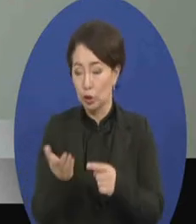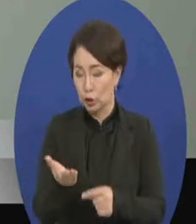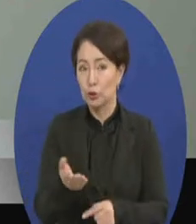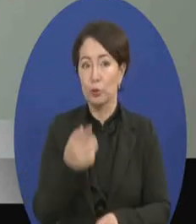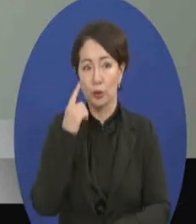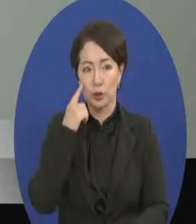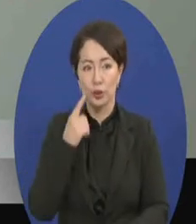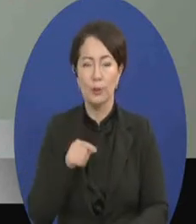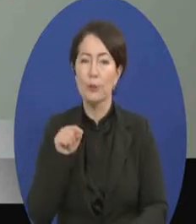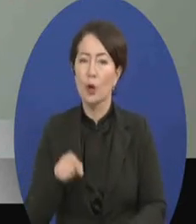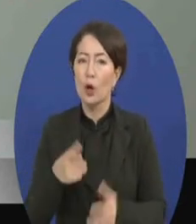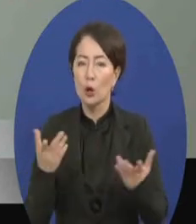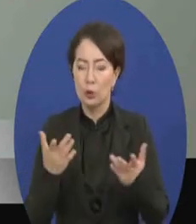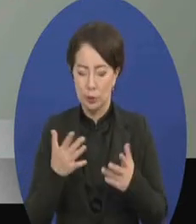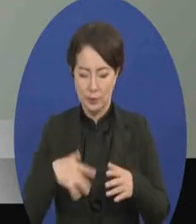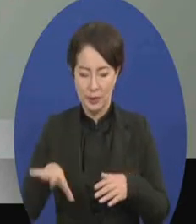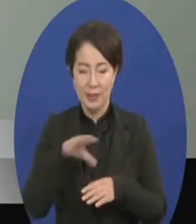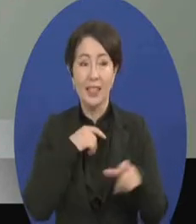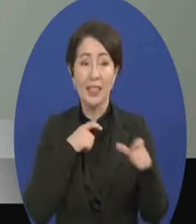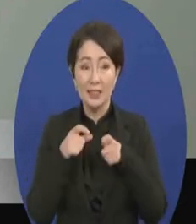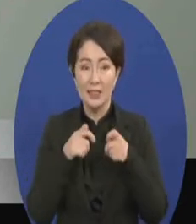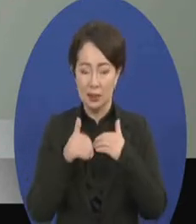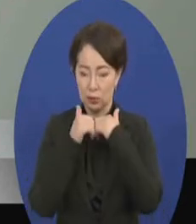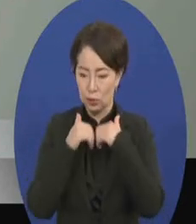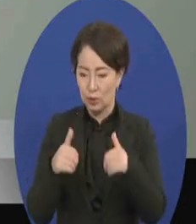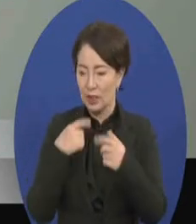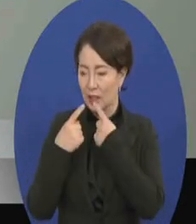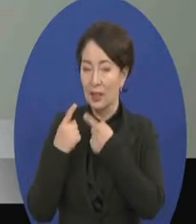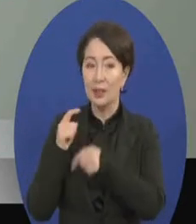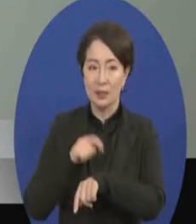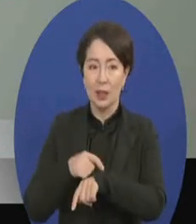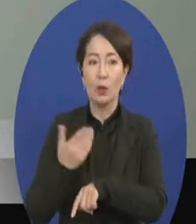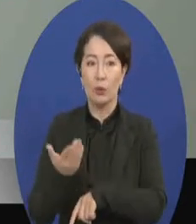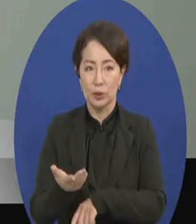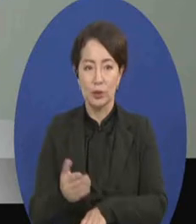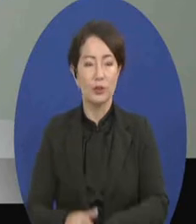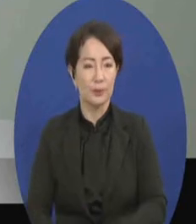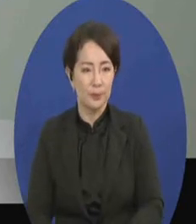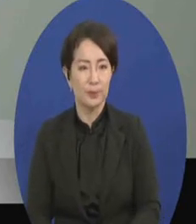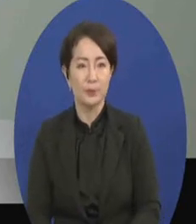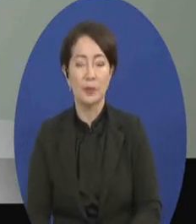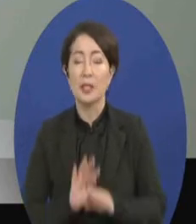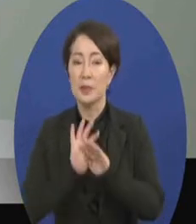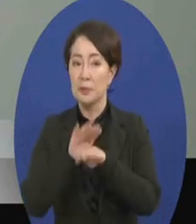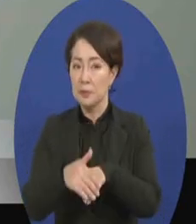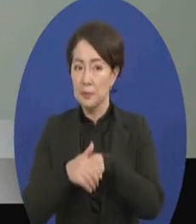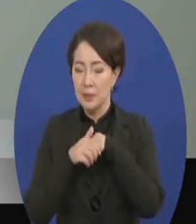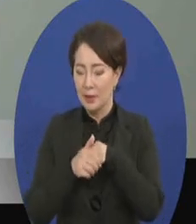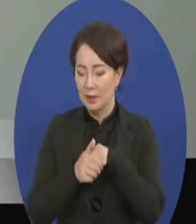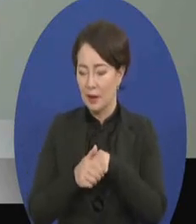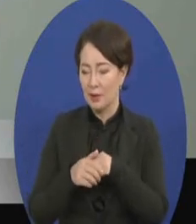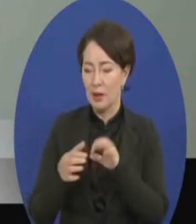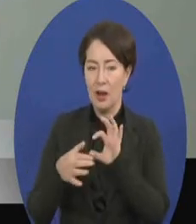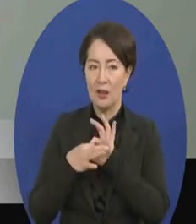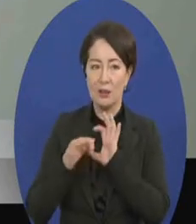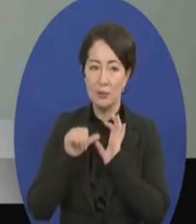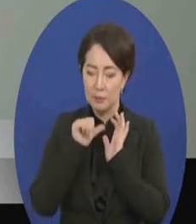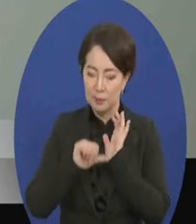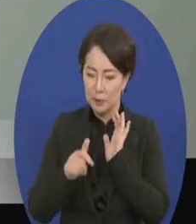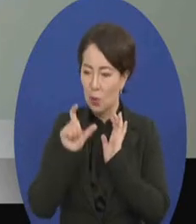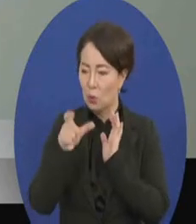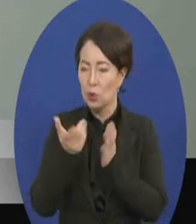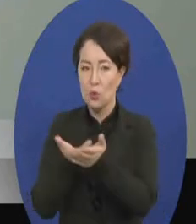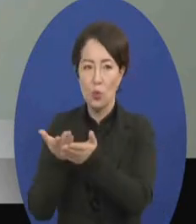байгаа. Одоо бол бид нар эдийн засгийн тусгаар тогтмолыг ярилцаж байгаа гэж бодож байна. Бид даасан хараат бас